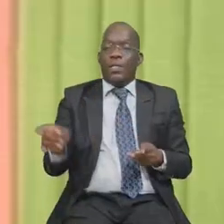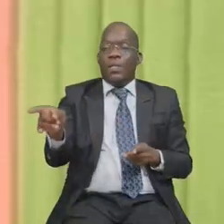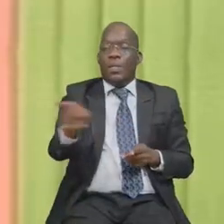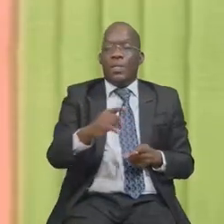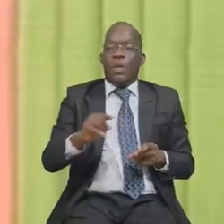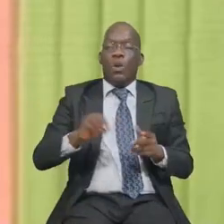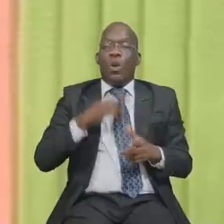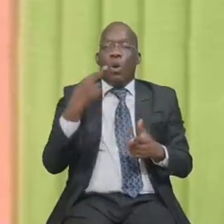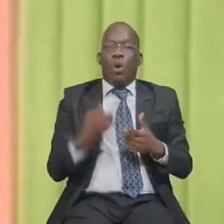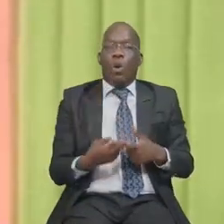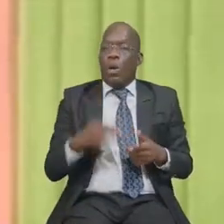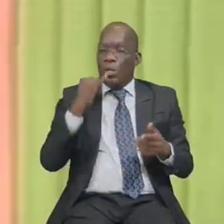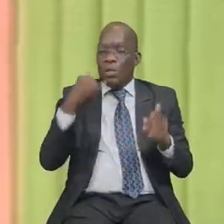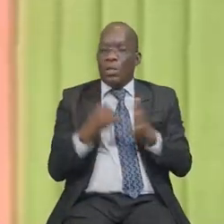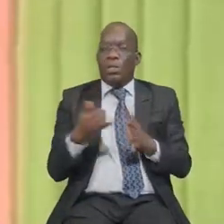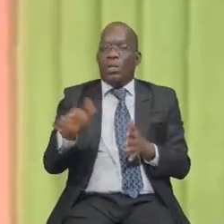pervertit?